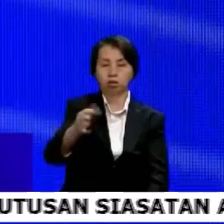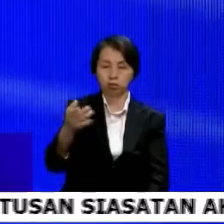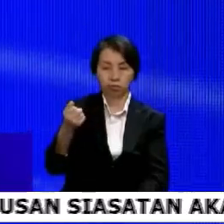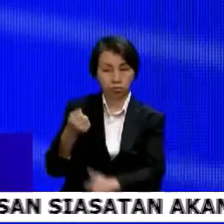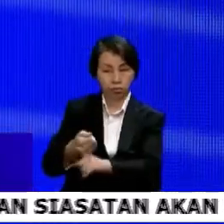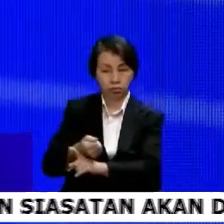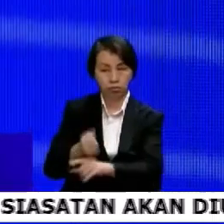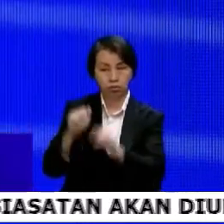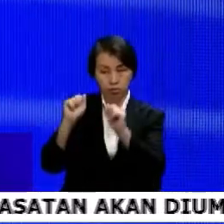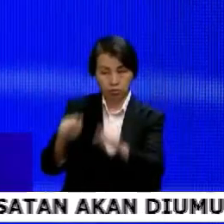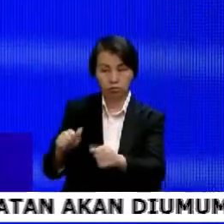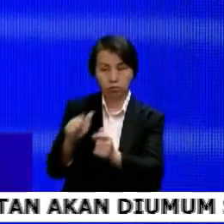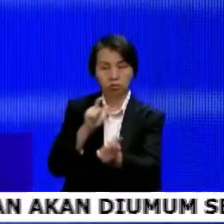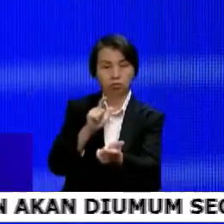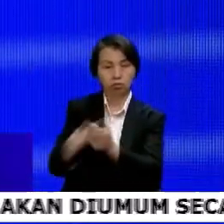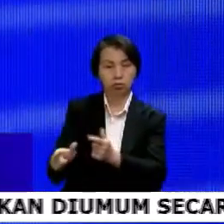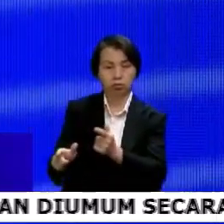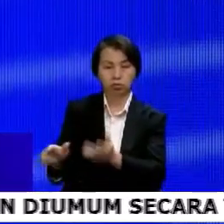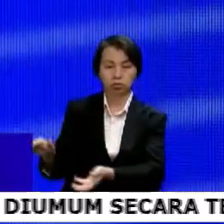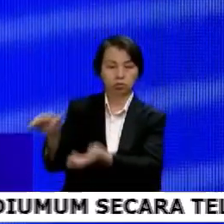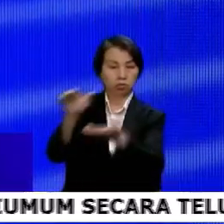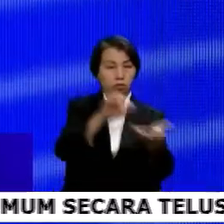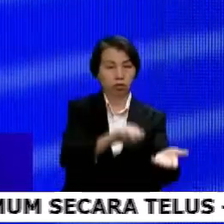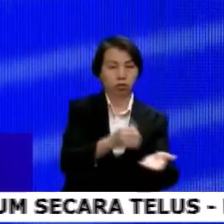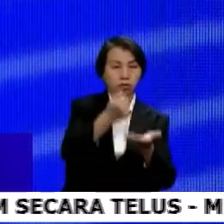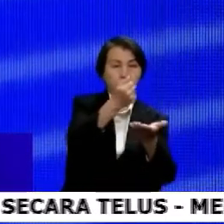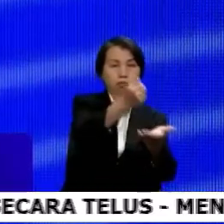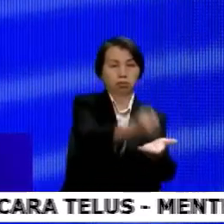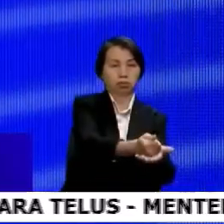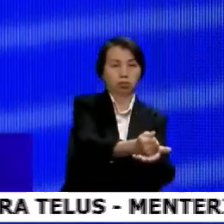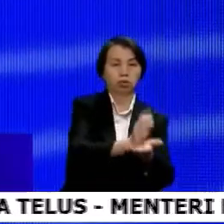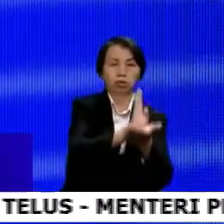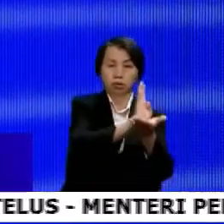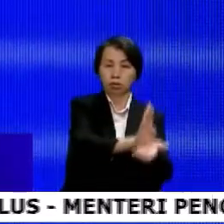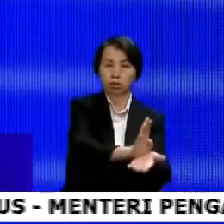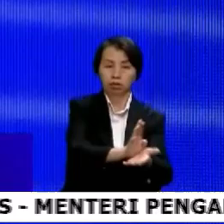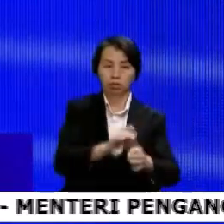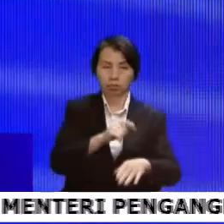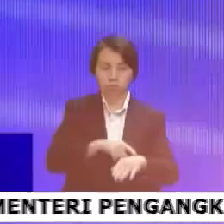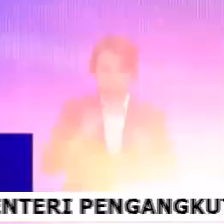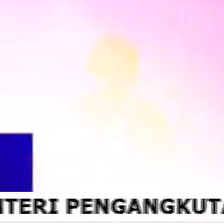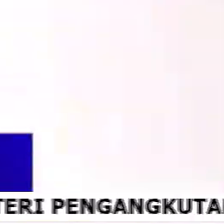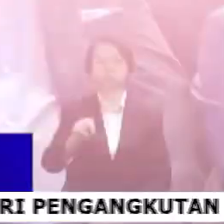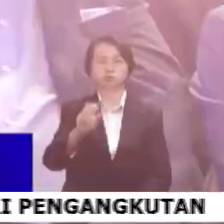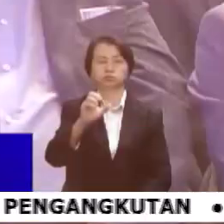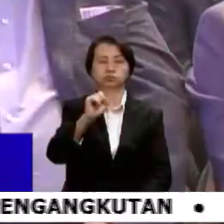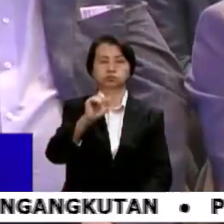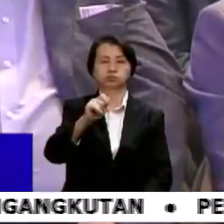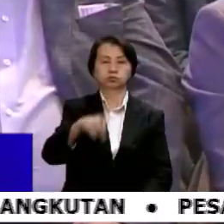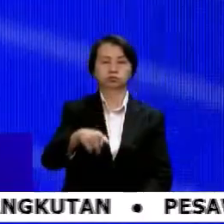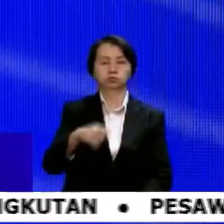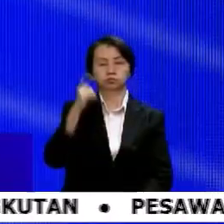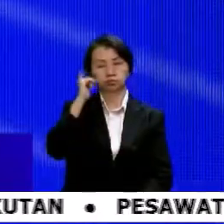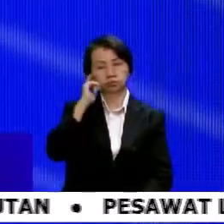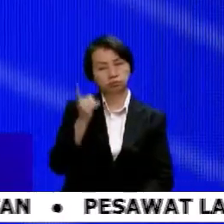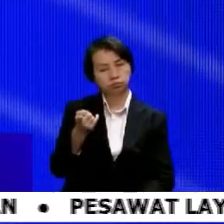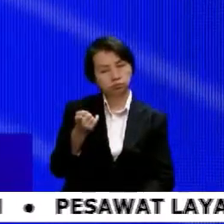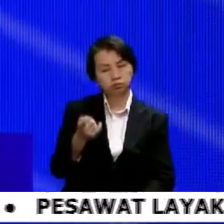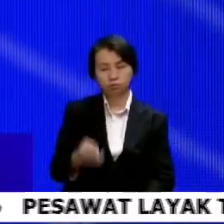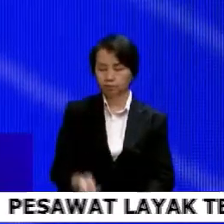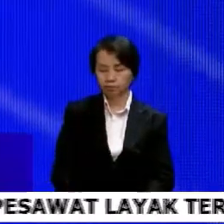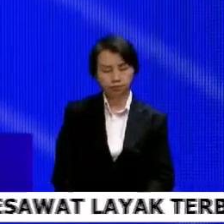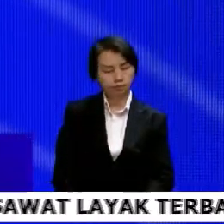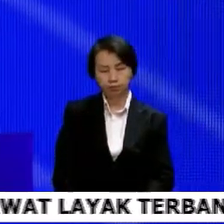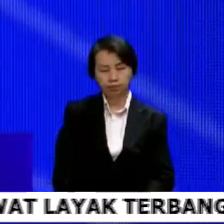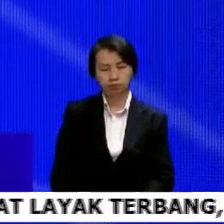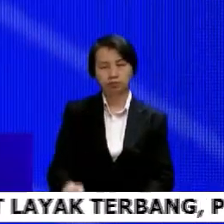dapat meluluskan dan menyalurkan bantuan ini dalam tempoh 2 minggu dari sekarang. Bantuan khas ini akan